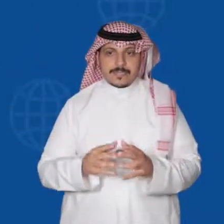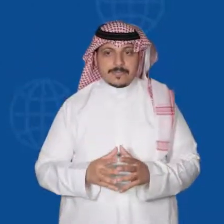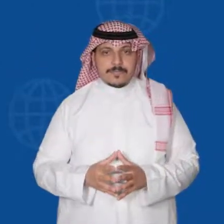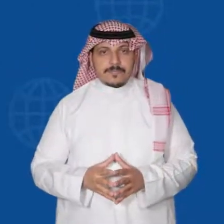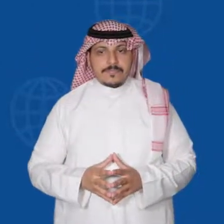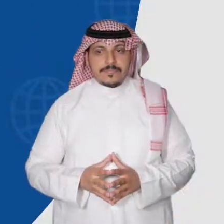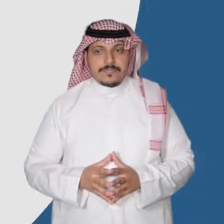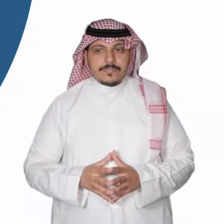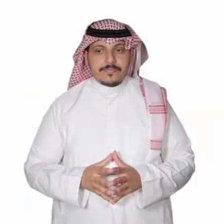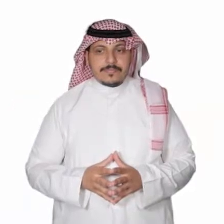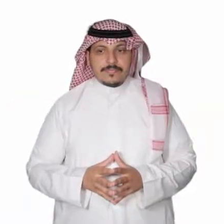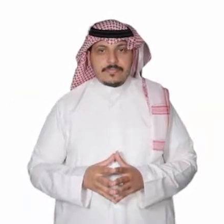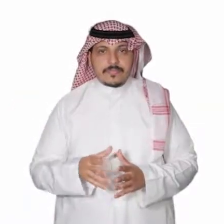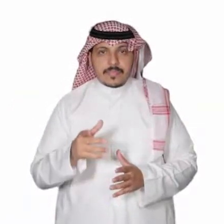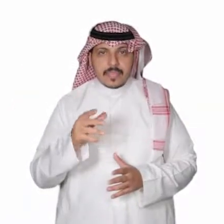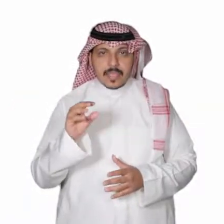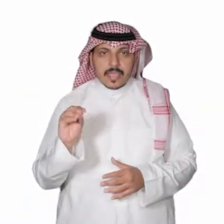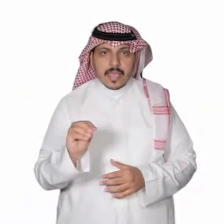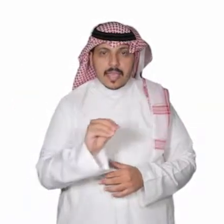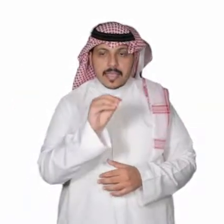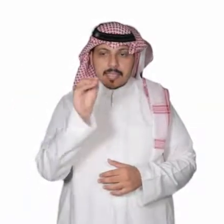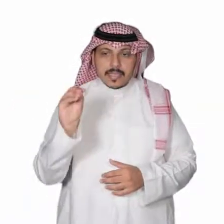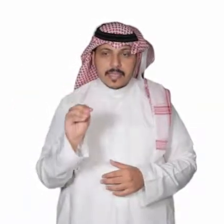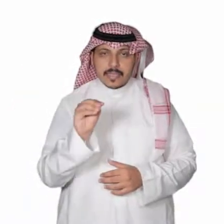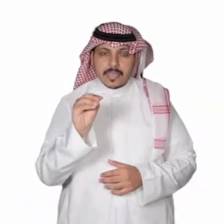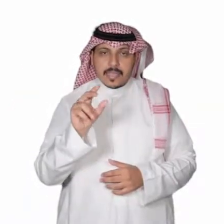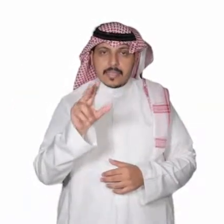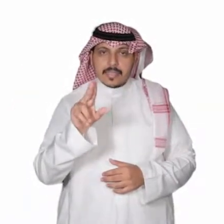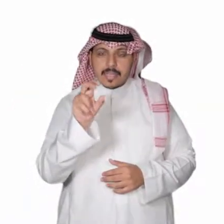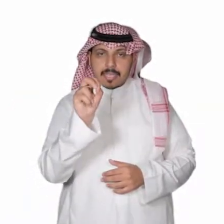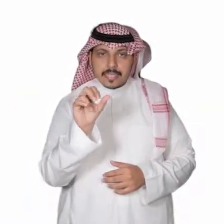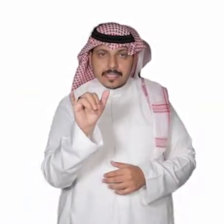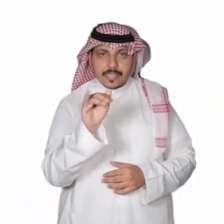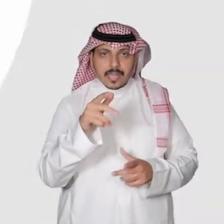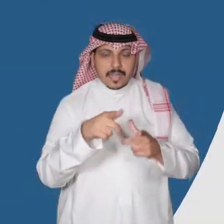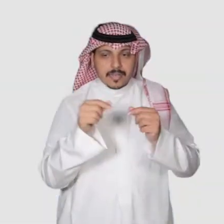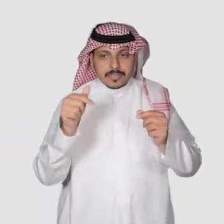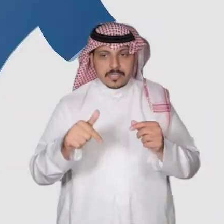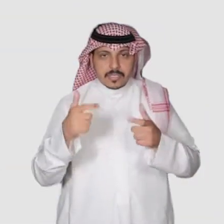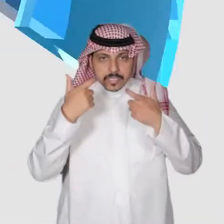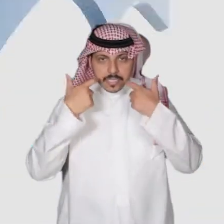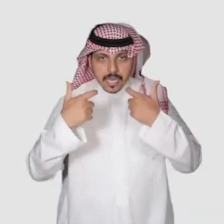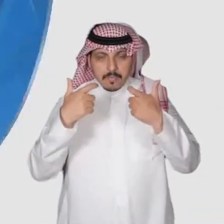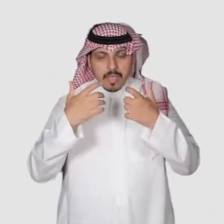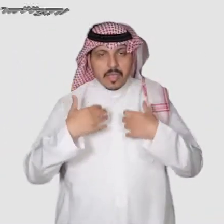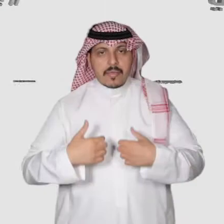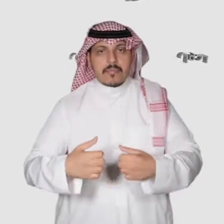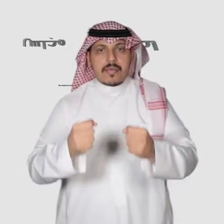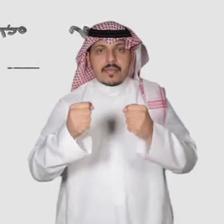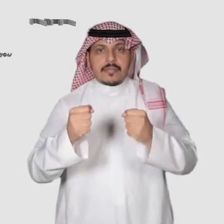www.gso.org.sa/gcts. شارة المطابقة الخليجية، سلامة وأمان.